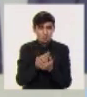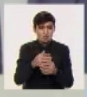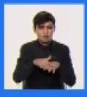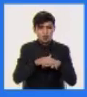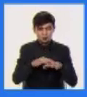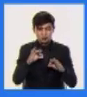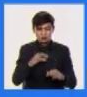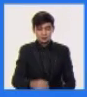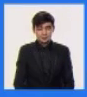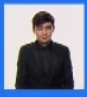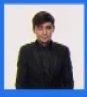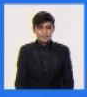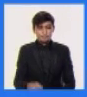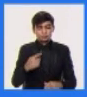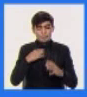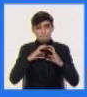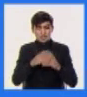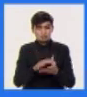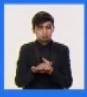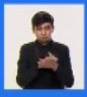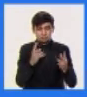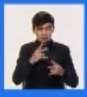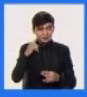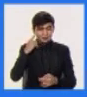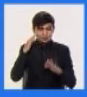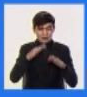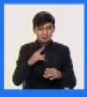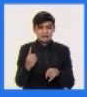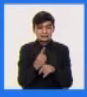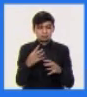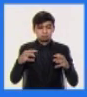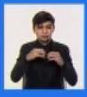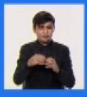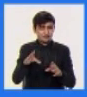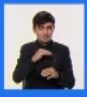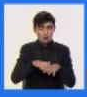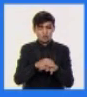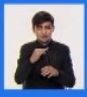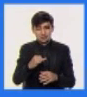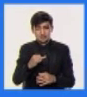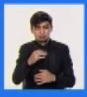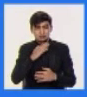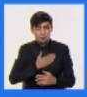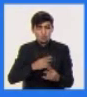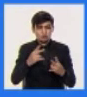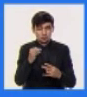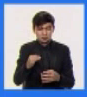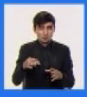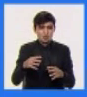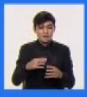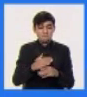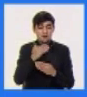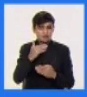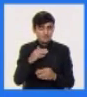граждан. «Для меня мир в Кыргызстане, целостность страны, единство нашего народа и спокойствие в обществе превыше всего.